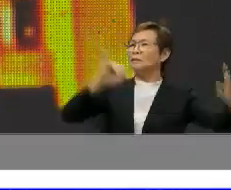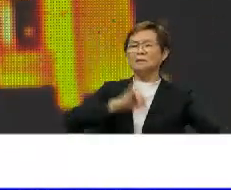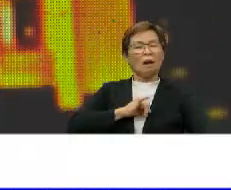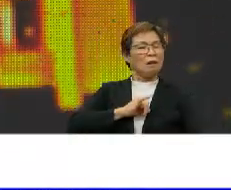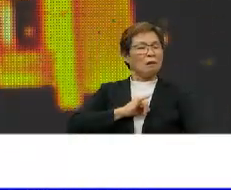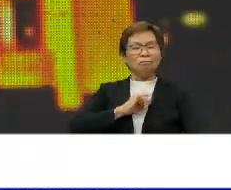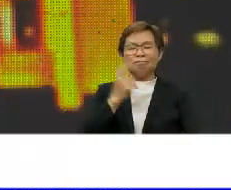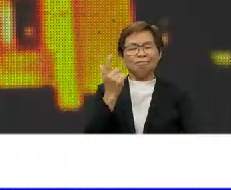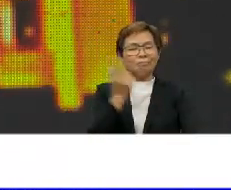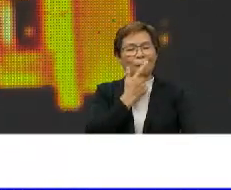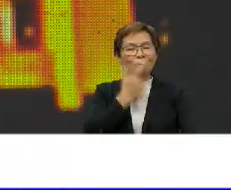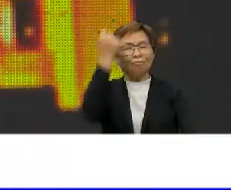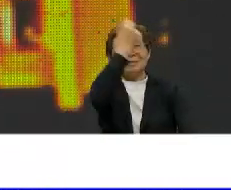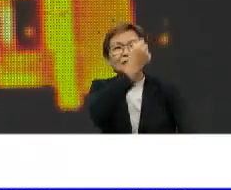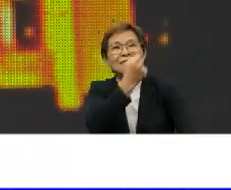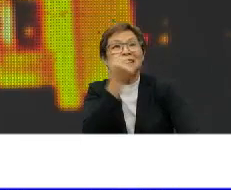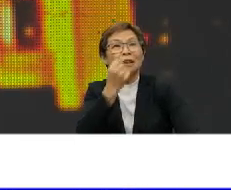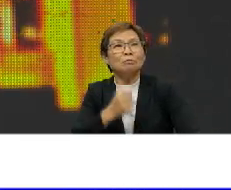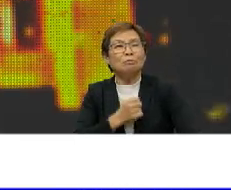ada sikap